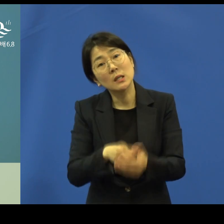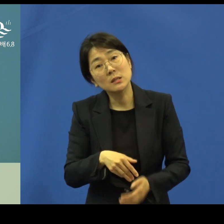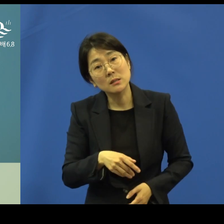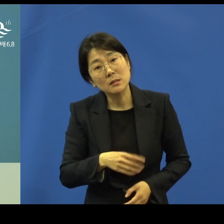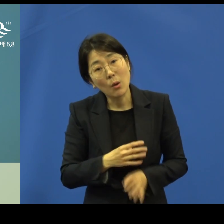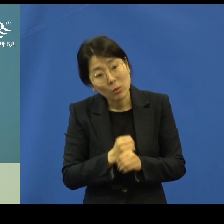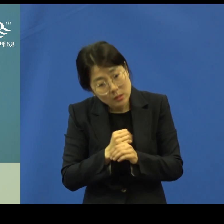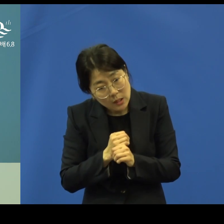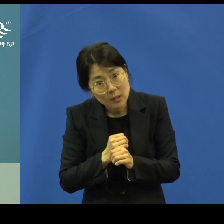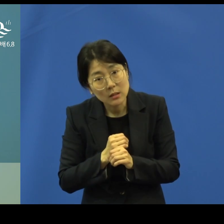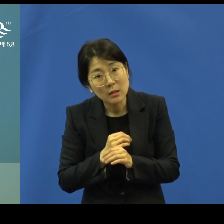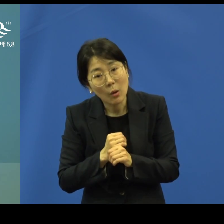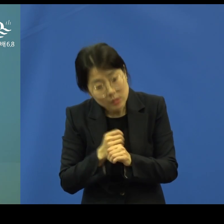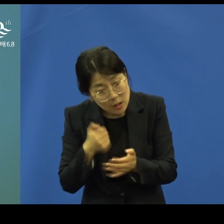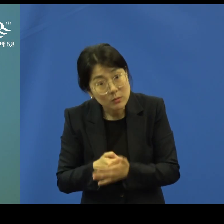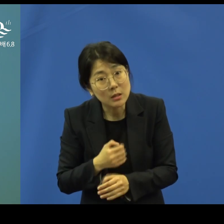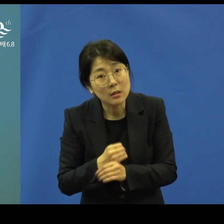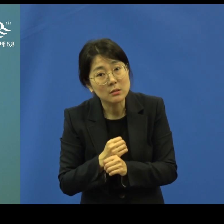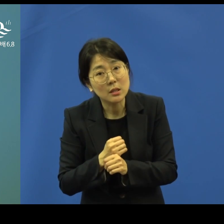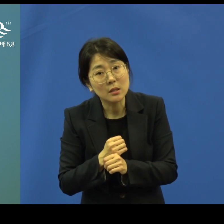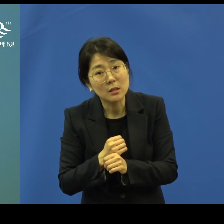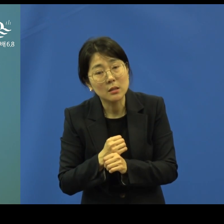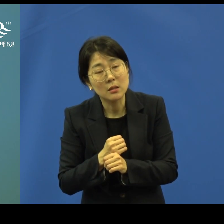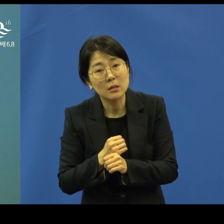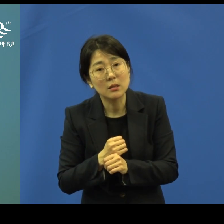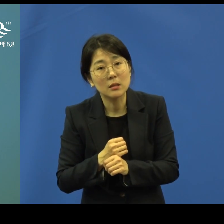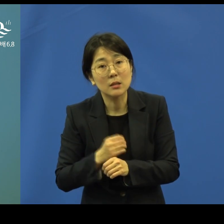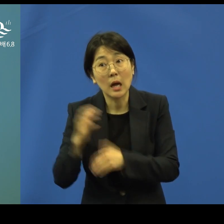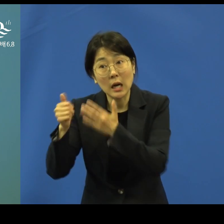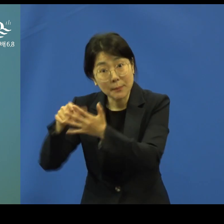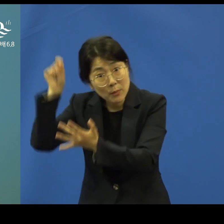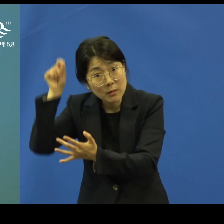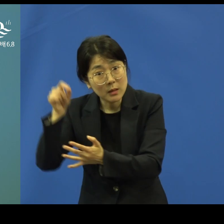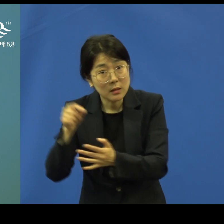두 마음을 품지 말라는 거예요. 어느 편에도 한정받지 못하는 태도.